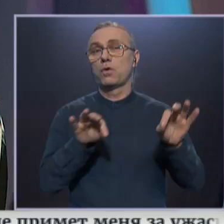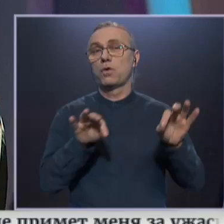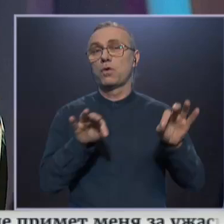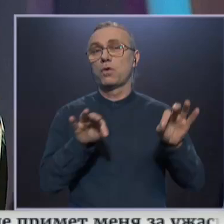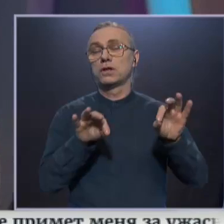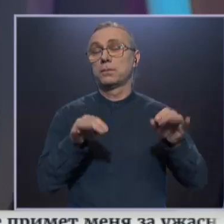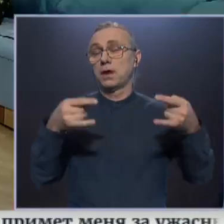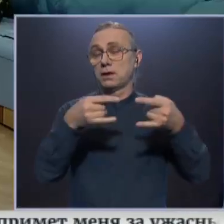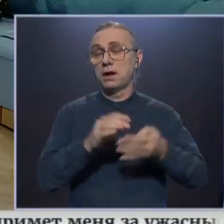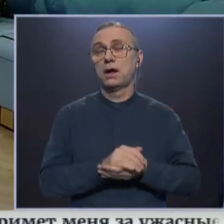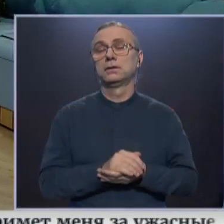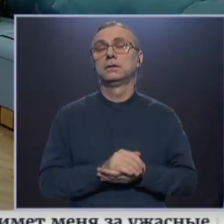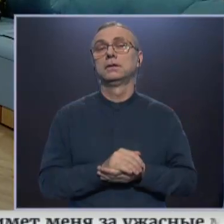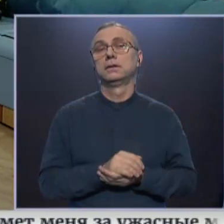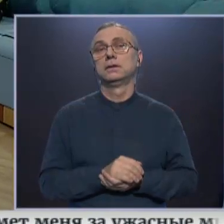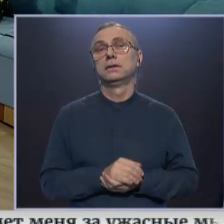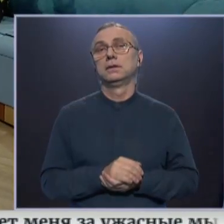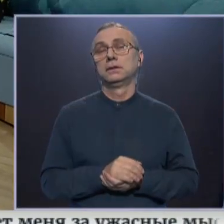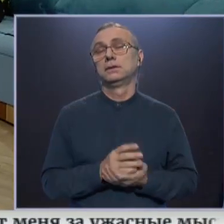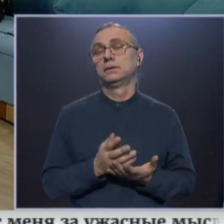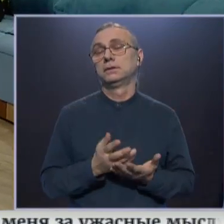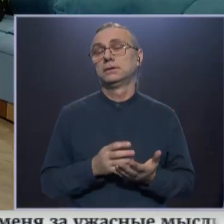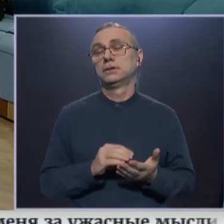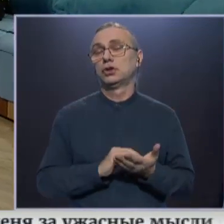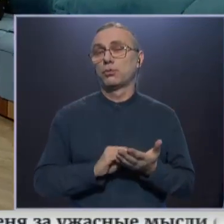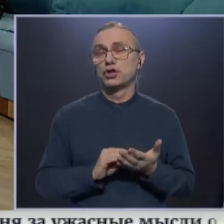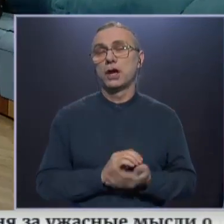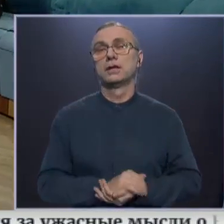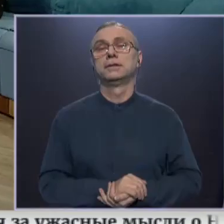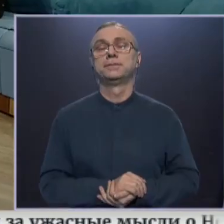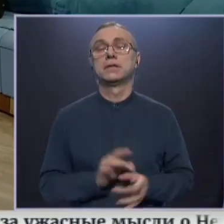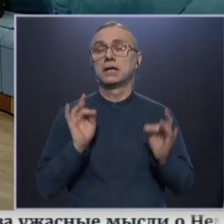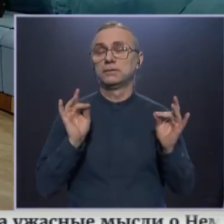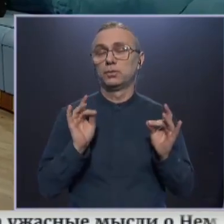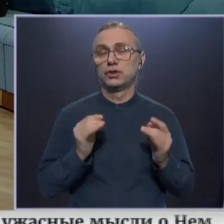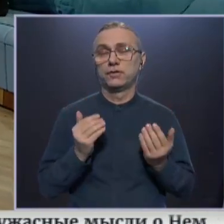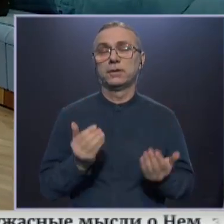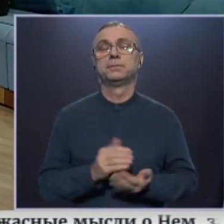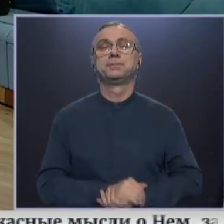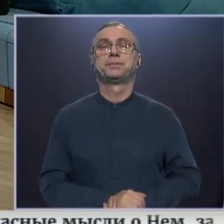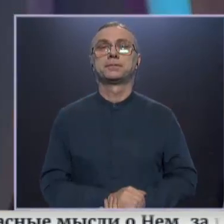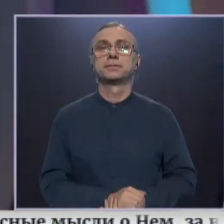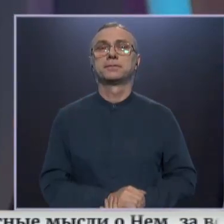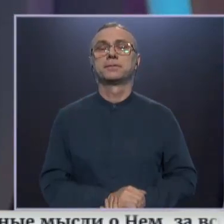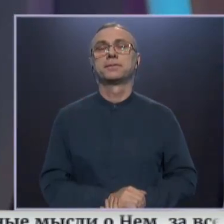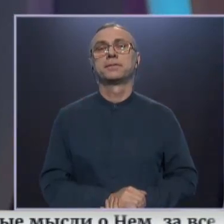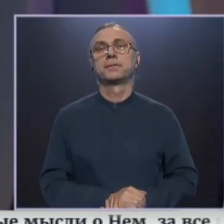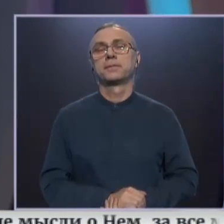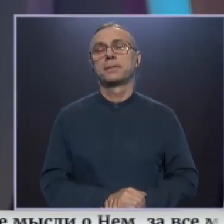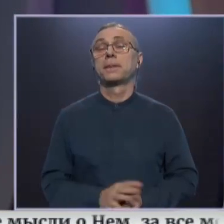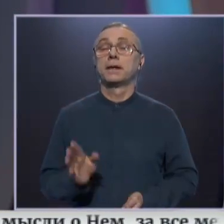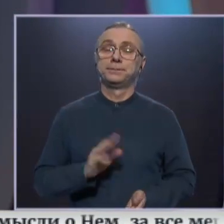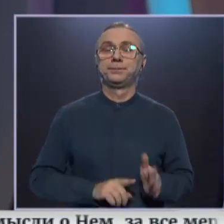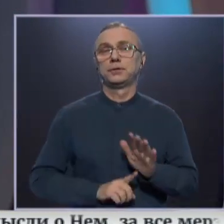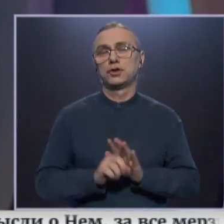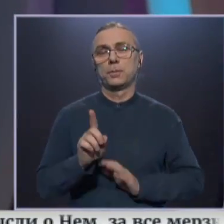те сообщения, которые вы пишете вот так вот. И будем их озвучивать, опять же, в этой студии вместе со священником. Ну, давайте